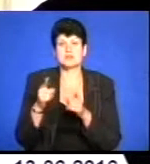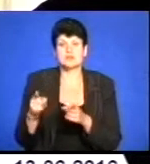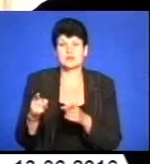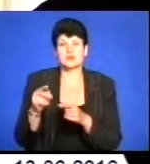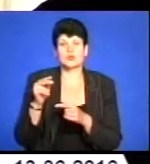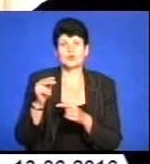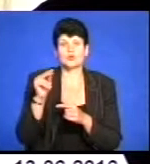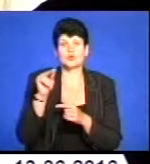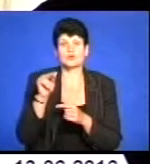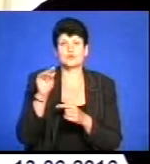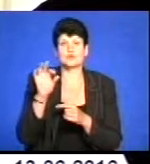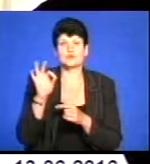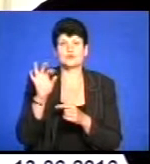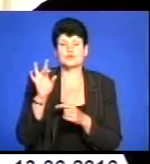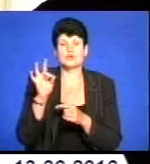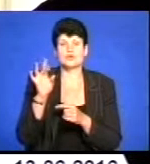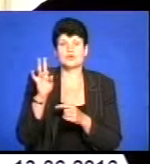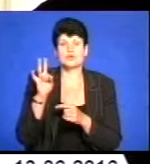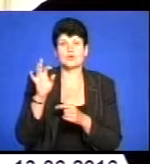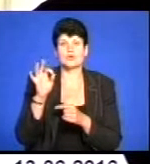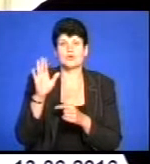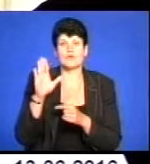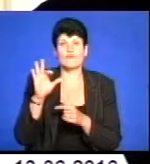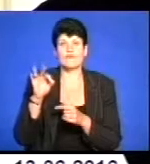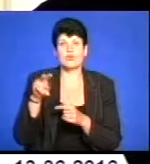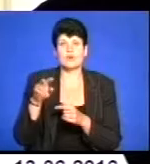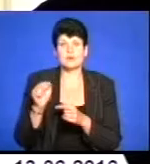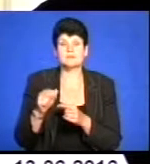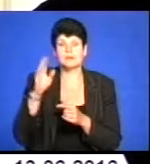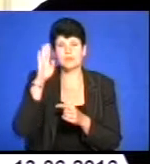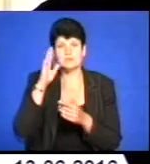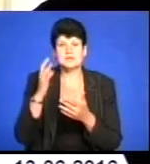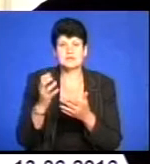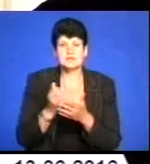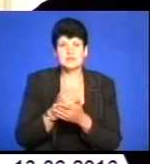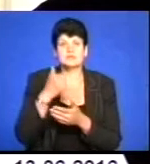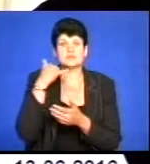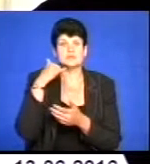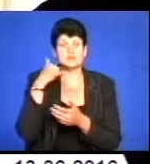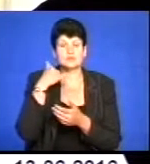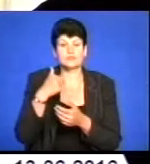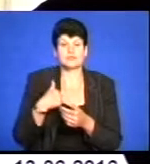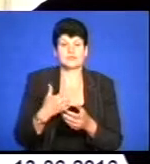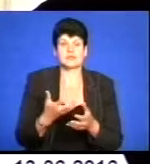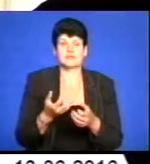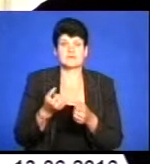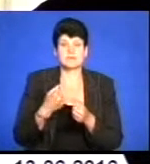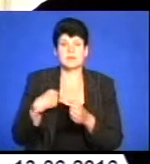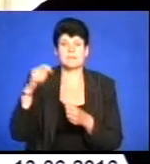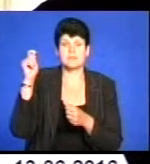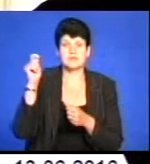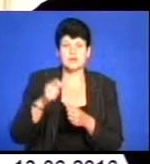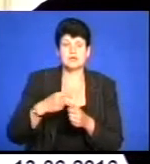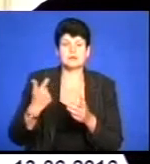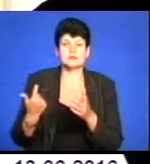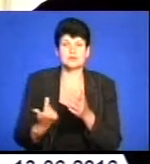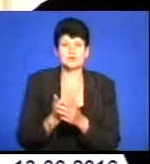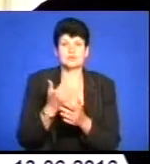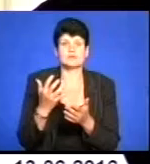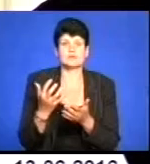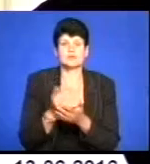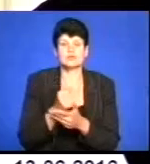понеділок їду туди, в Тернопіль. Вони були на Островського. На Островського вони втекли, стоїть у фірмі,